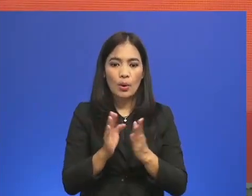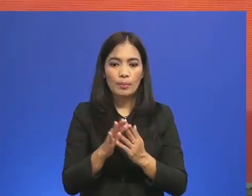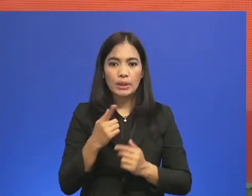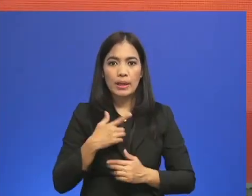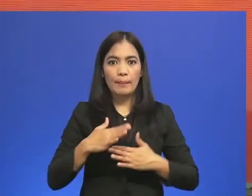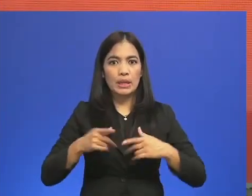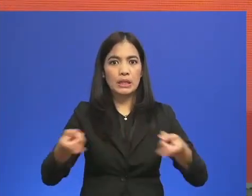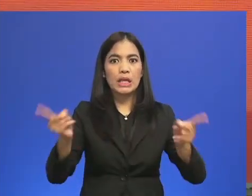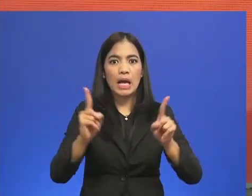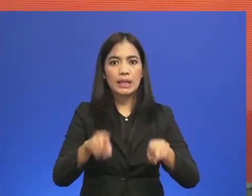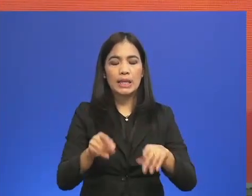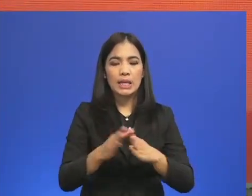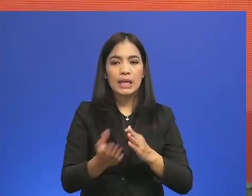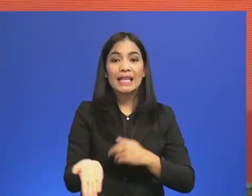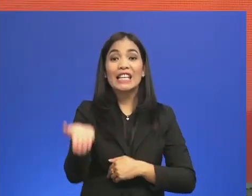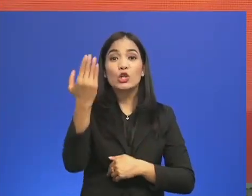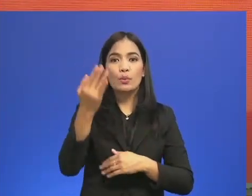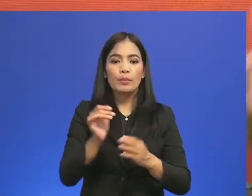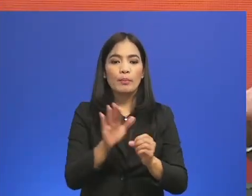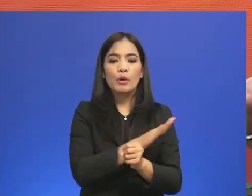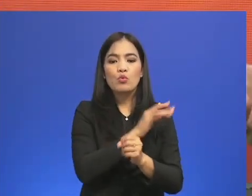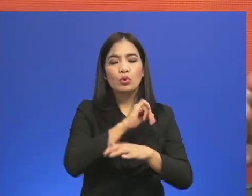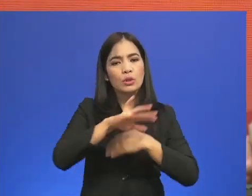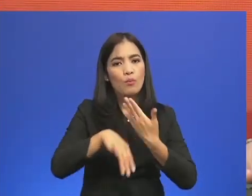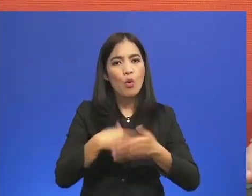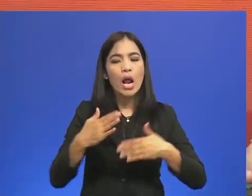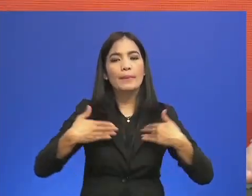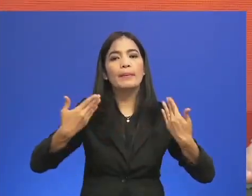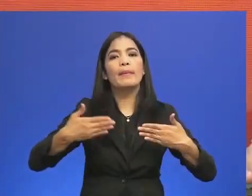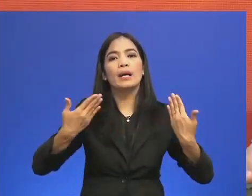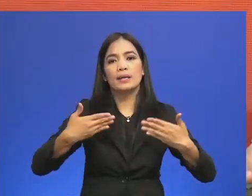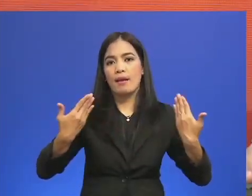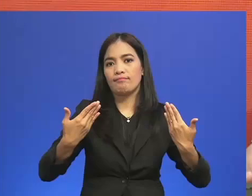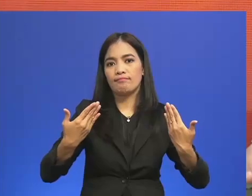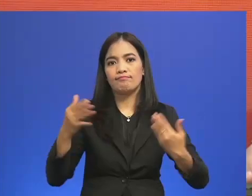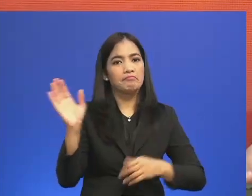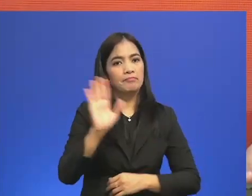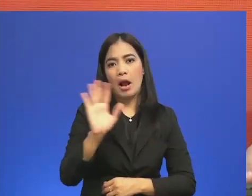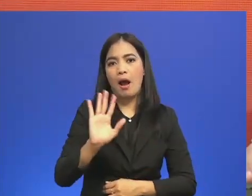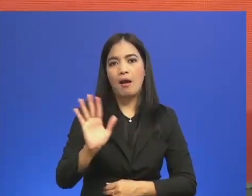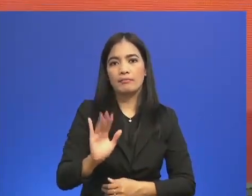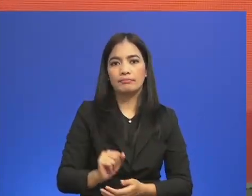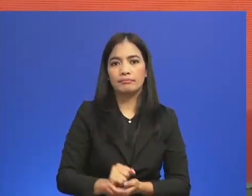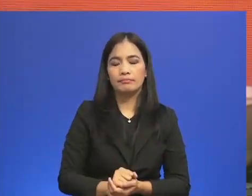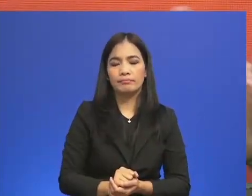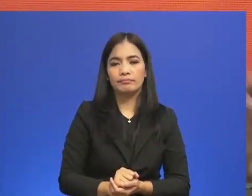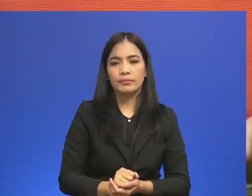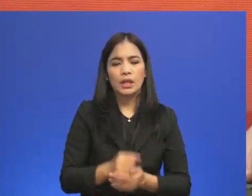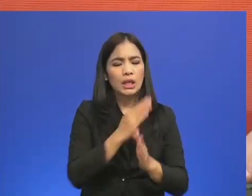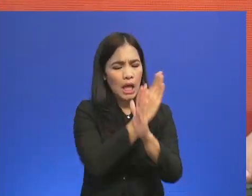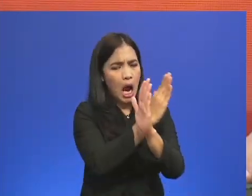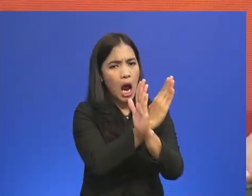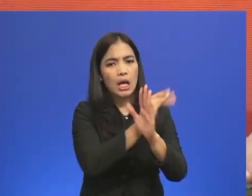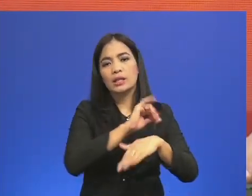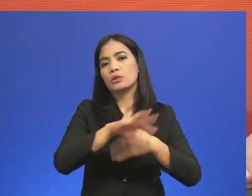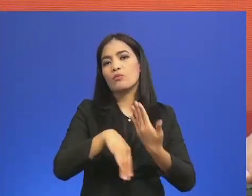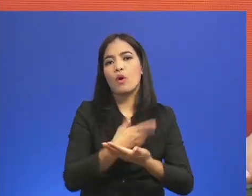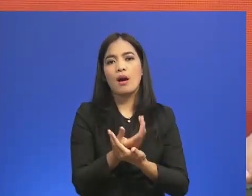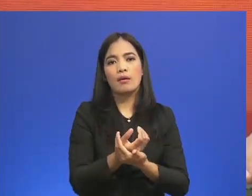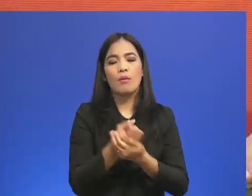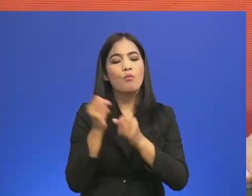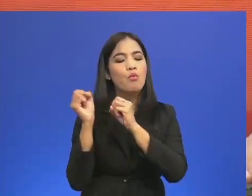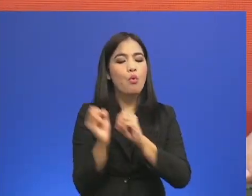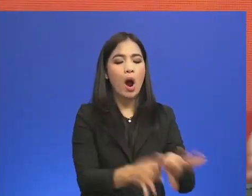membuat hidup lebih lengkap, lebih utuh, lebih bahagia. tanggalkan semua itu.